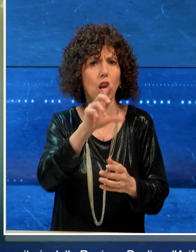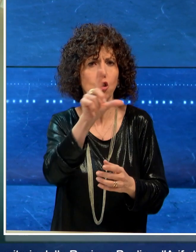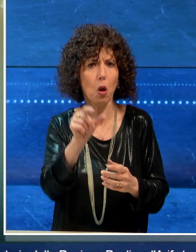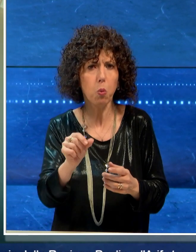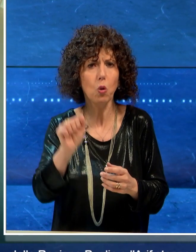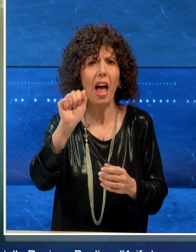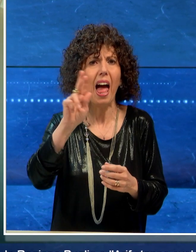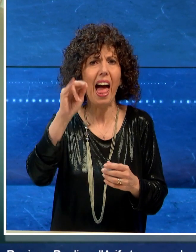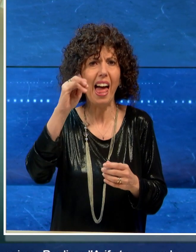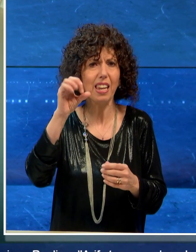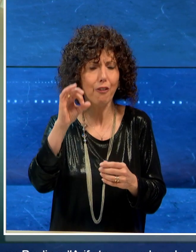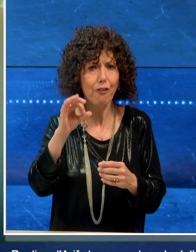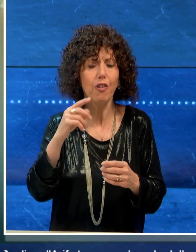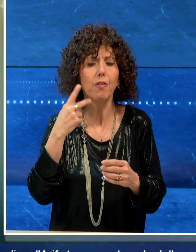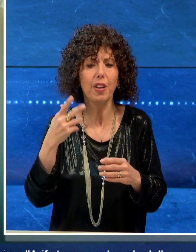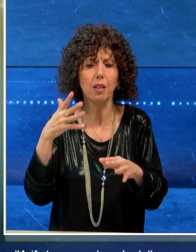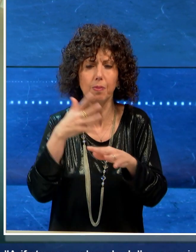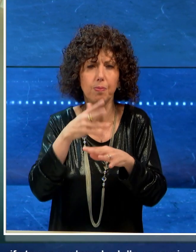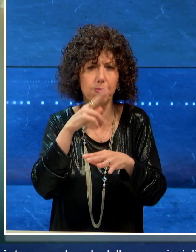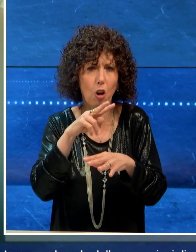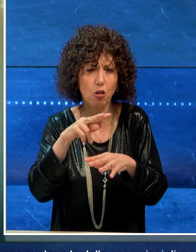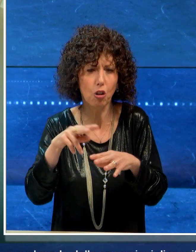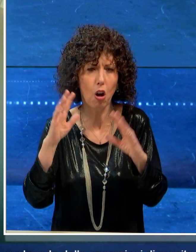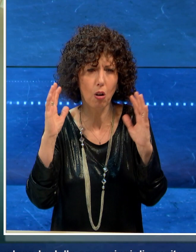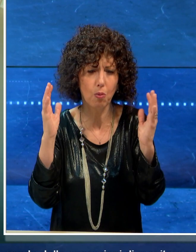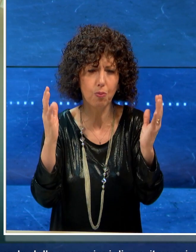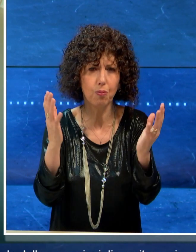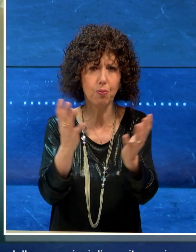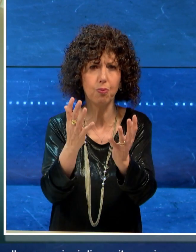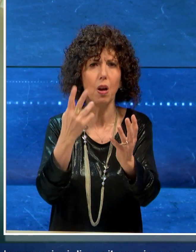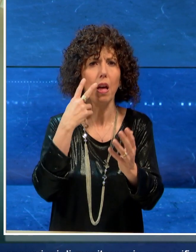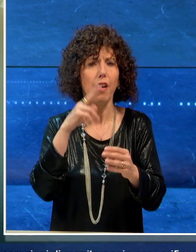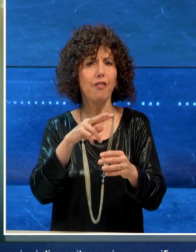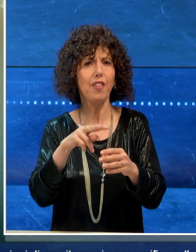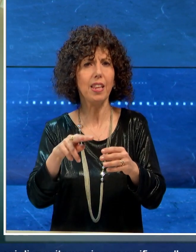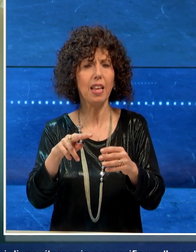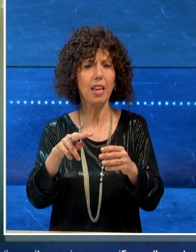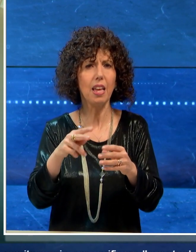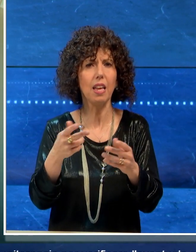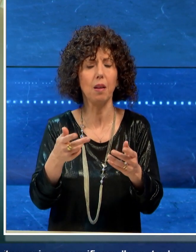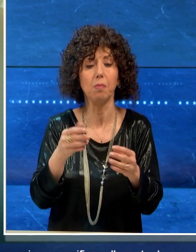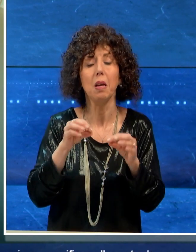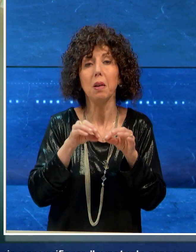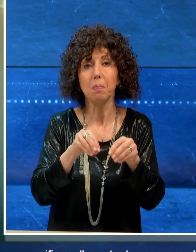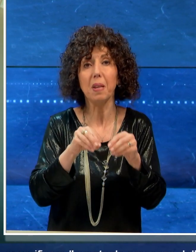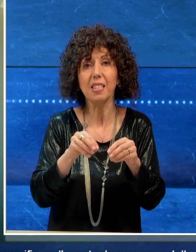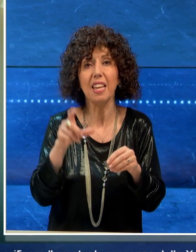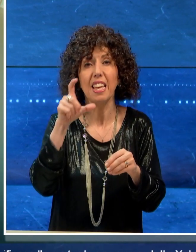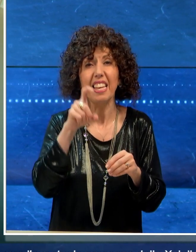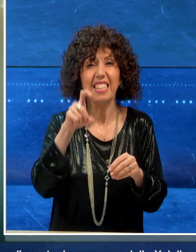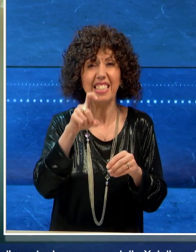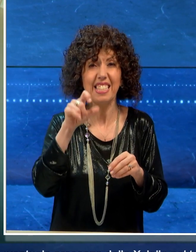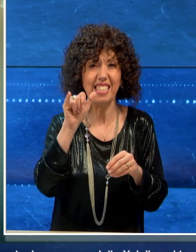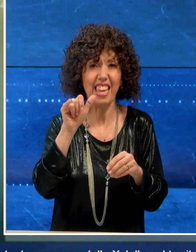svolgendo operazioni di monitoraggio per verificare l'eventuale presenza della